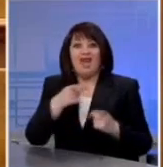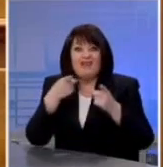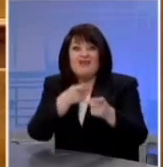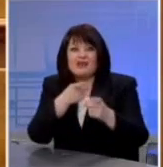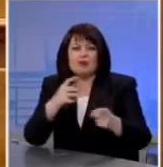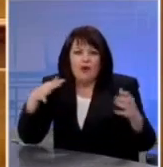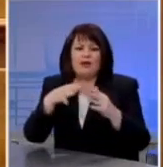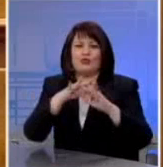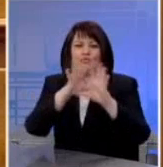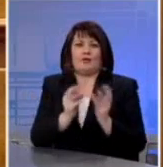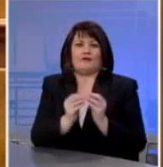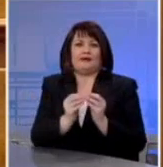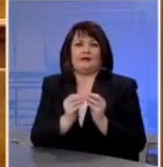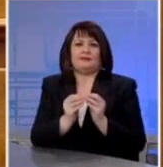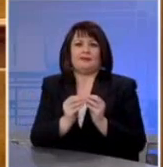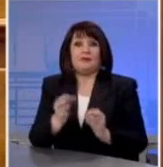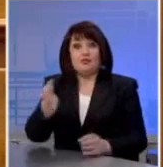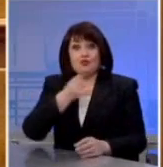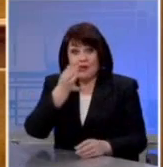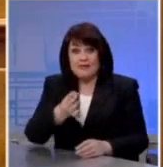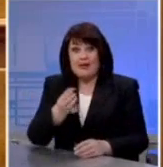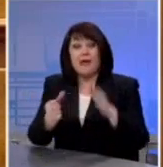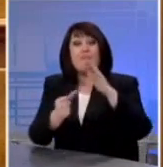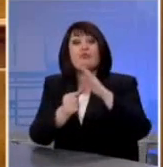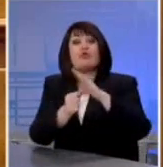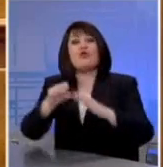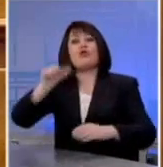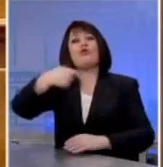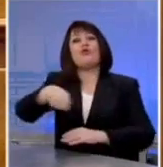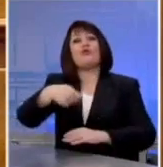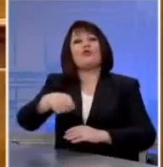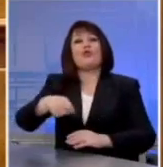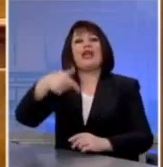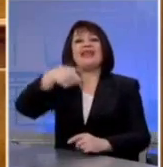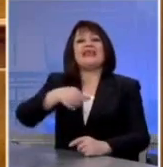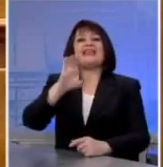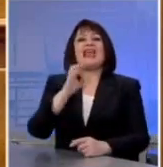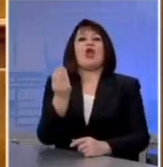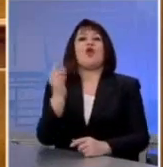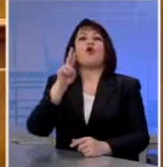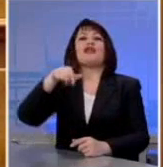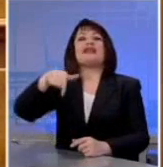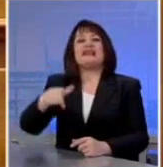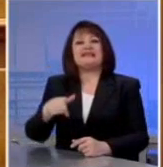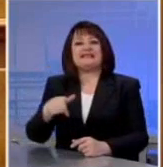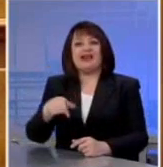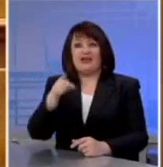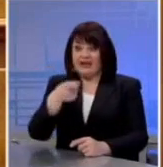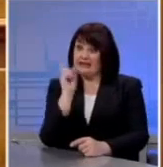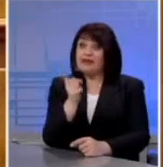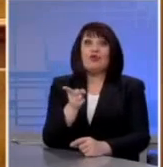εκβιασμών. Με αποκορύφημα την πρόεδρο πρωτοδικών, Ευαγγελία Γεωργίτση, η οποία